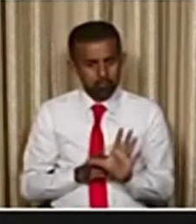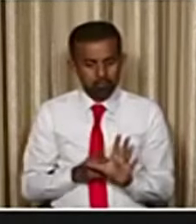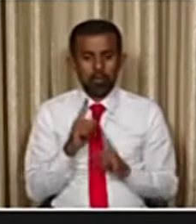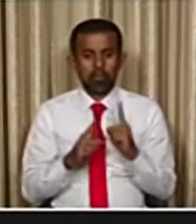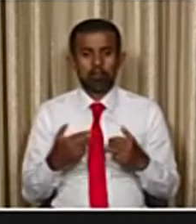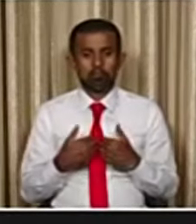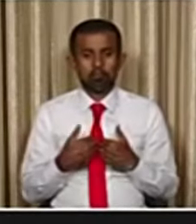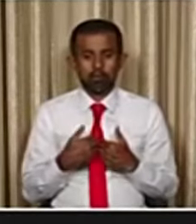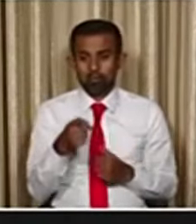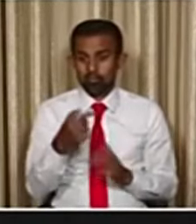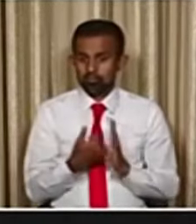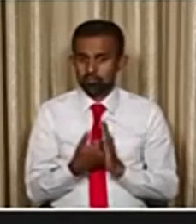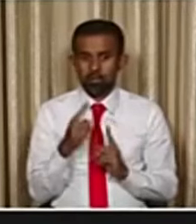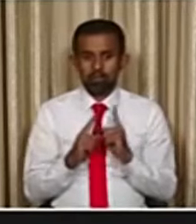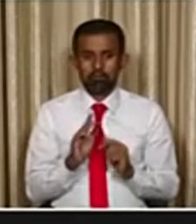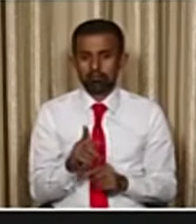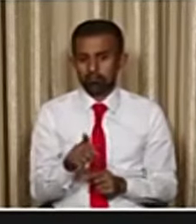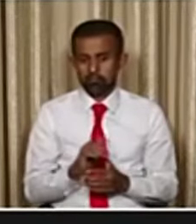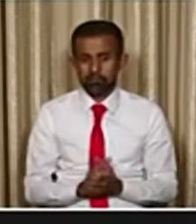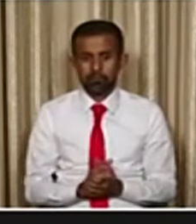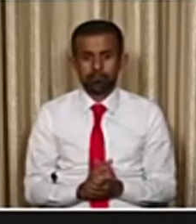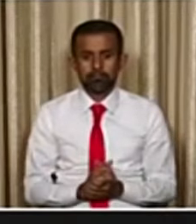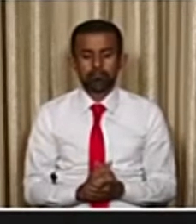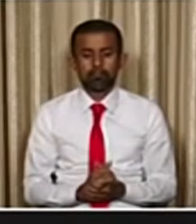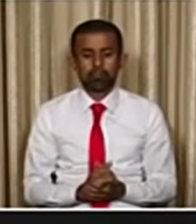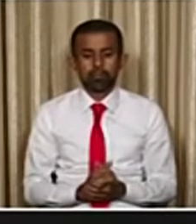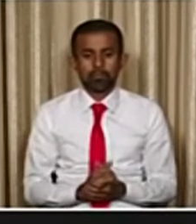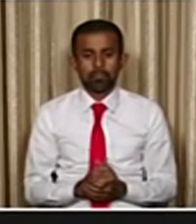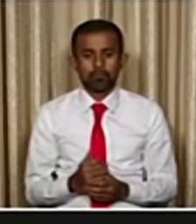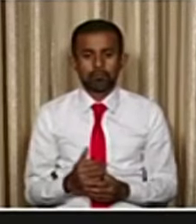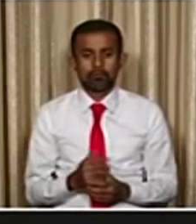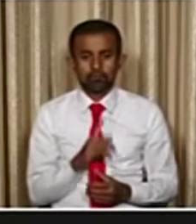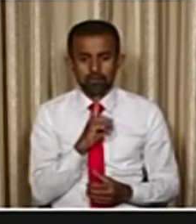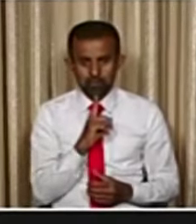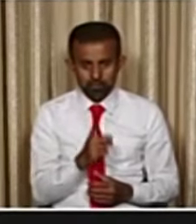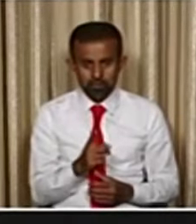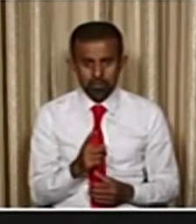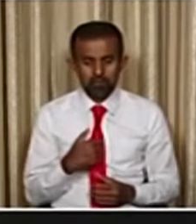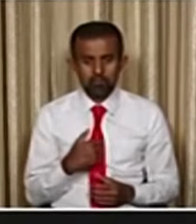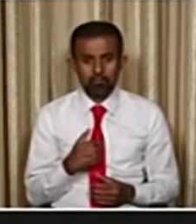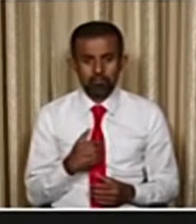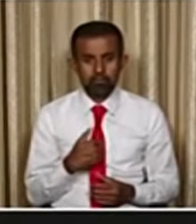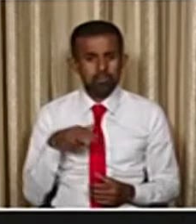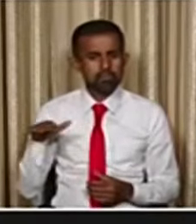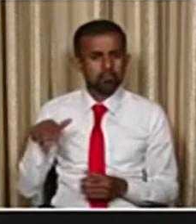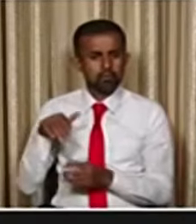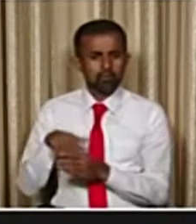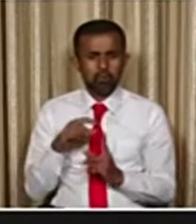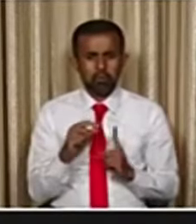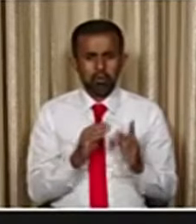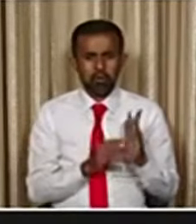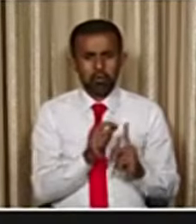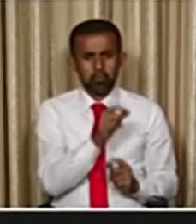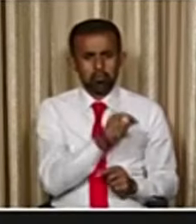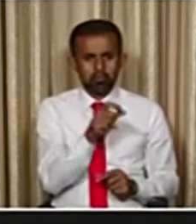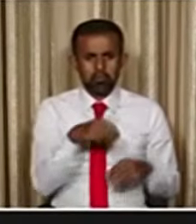කරන මන්ත්‍රීවරේ ඔබතුමා විතරේ ගෞරවයෙන් කත්ත කටයුතු කරන්නේ විශේෂයෙන්ම මම කතා කරේ අපි විශේෂයෙන් මේ සමාජය තුළ පාර්ලිමේන්තු